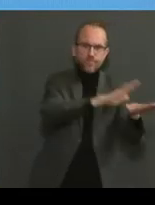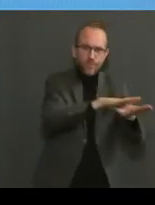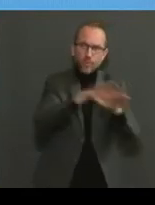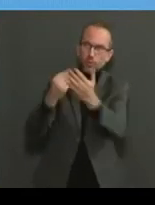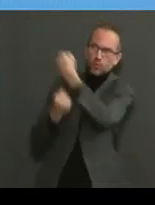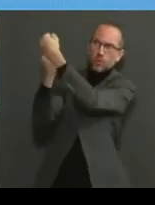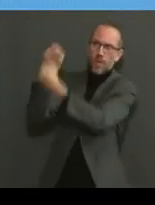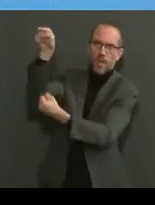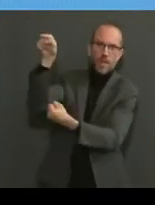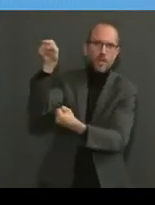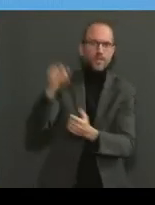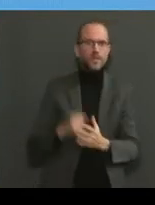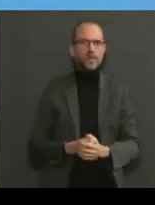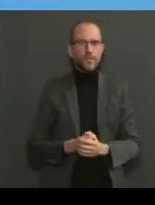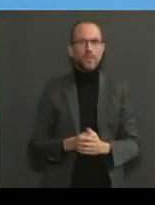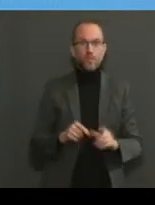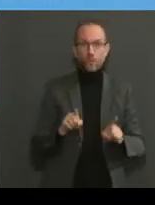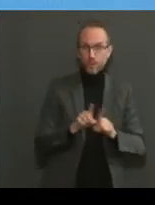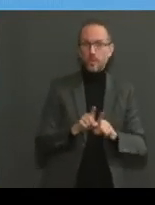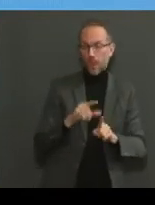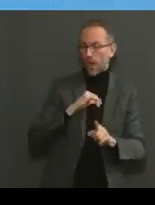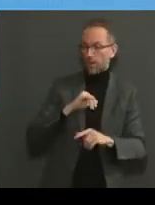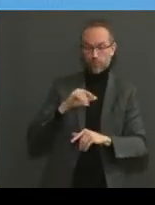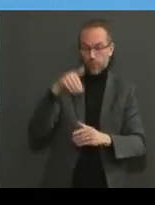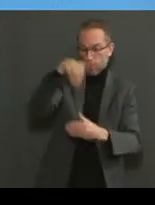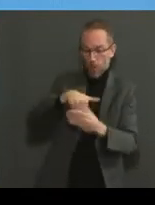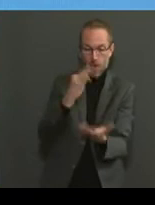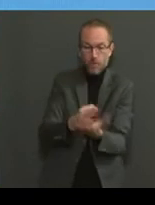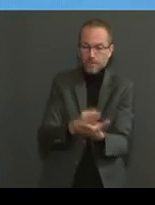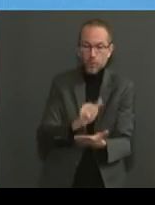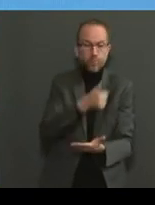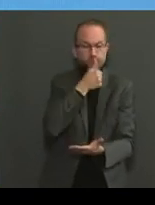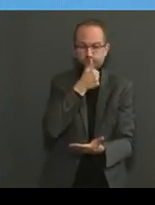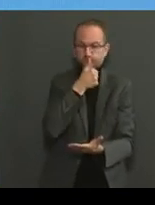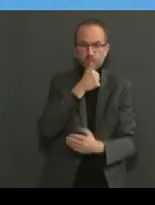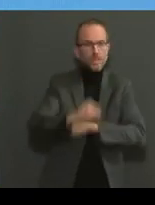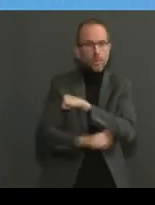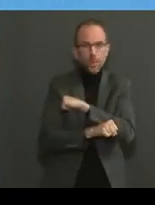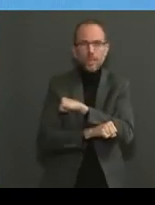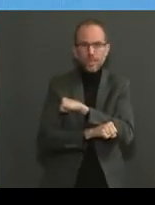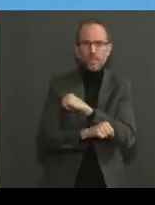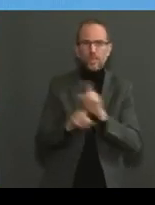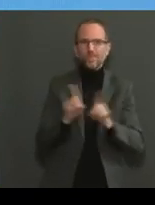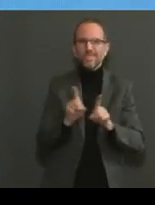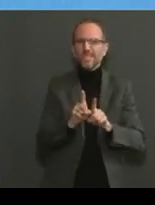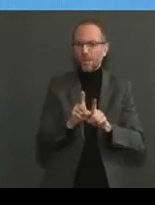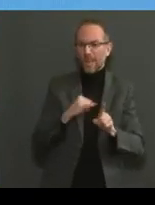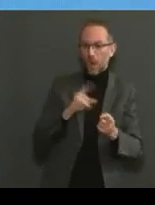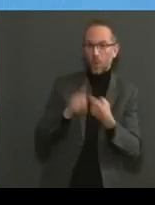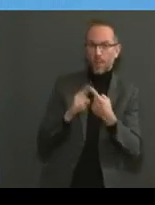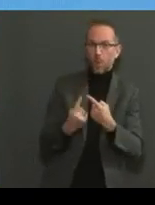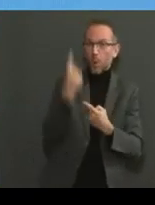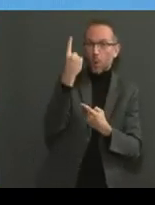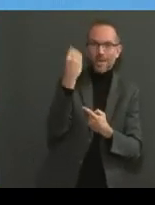prévenir de façon sécurisée et anonyme les contacts à haut risque que vous avez oublié de déclarer au